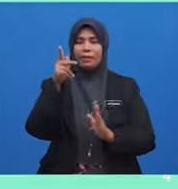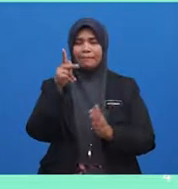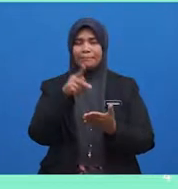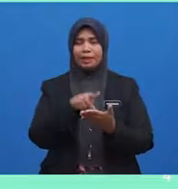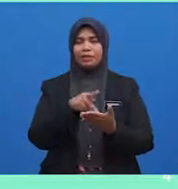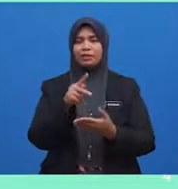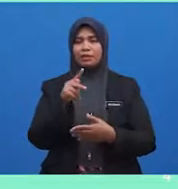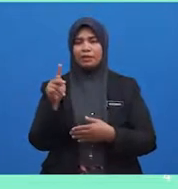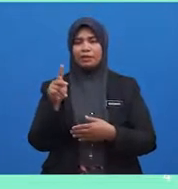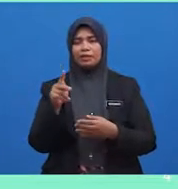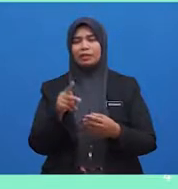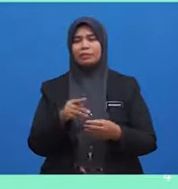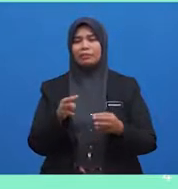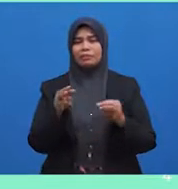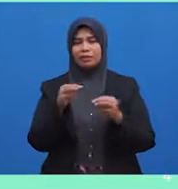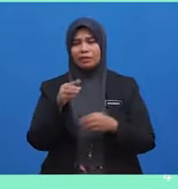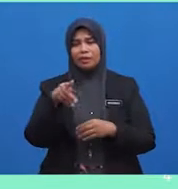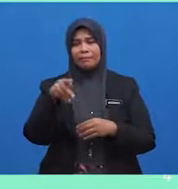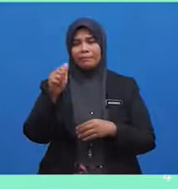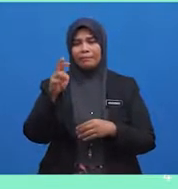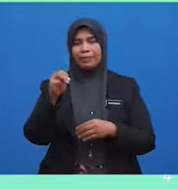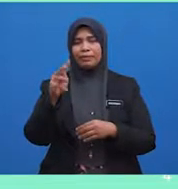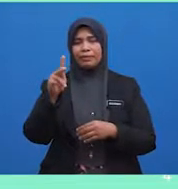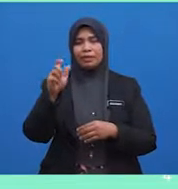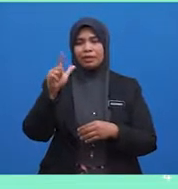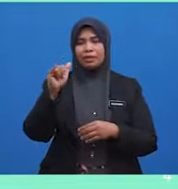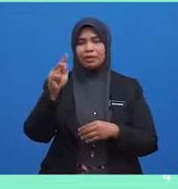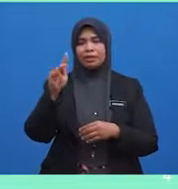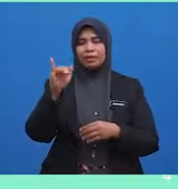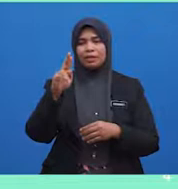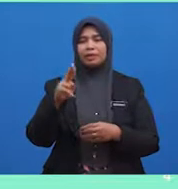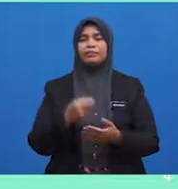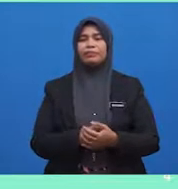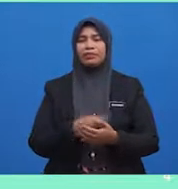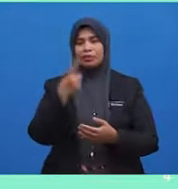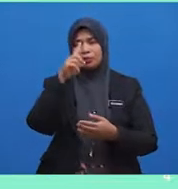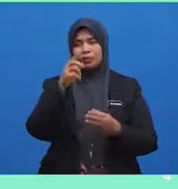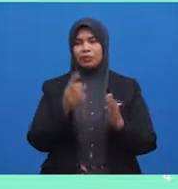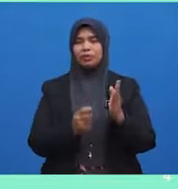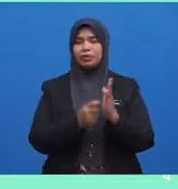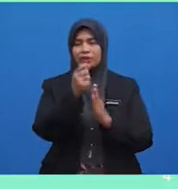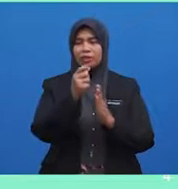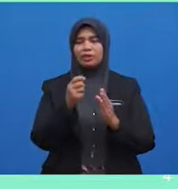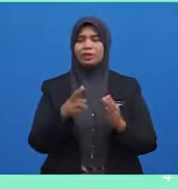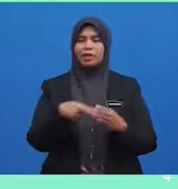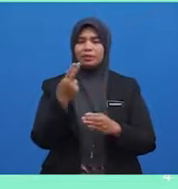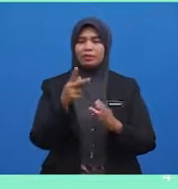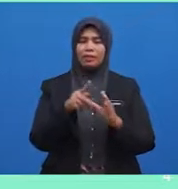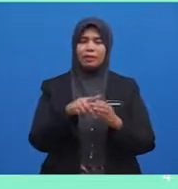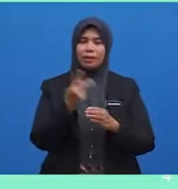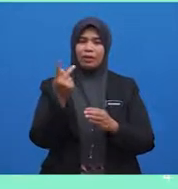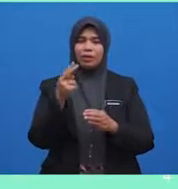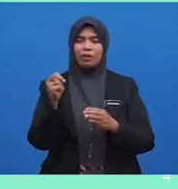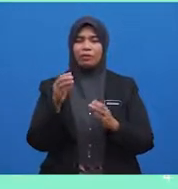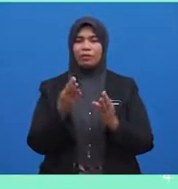palung. Kaedah ini terbukti dalam meningkatkan hasil pengeluaran biji timah di negeri-negeri Melayu.